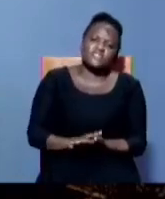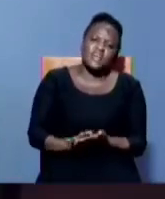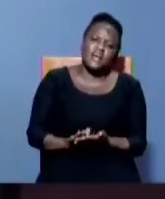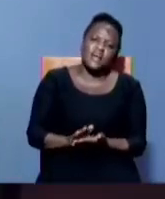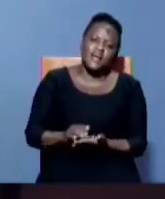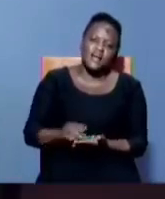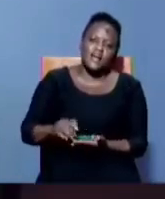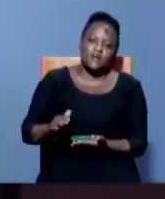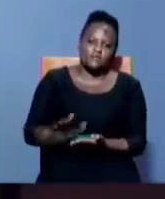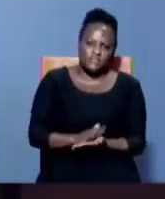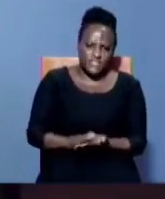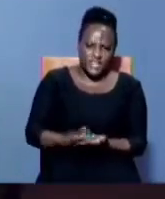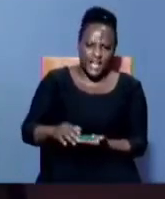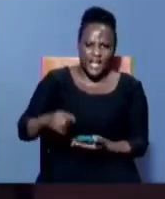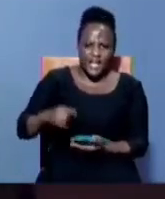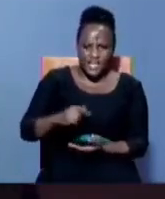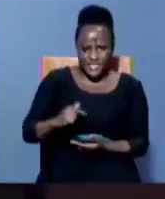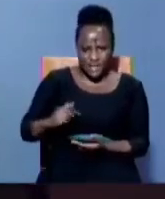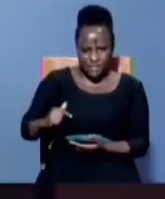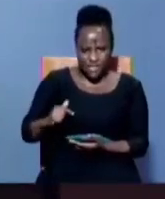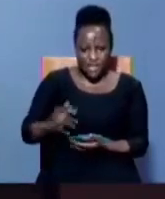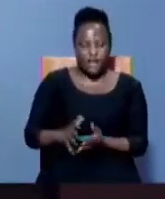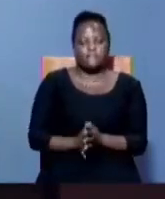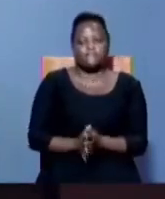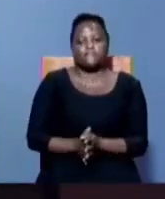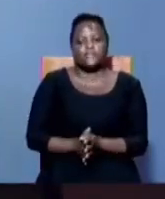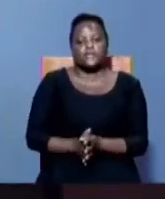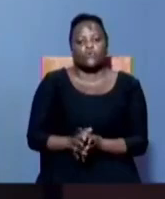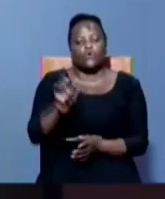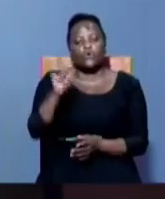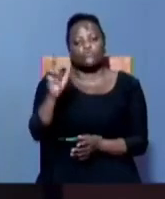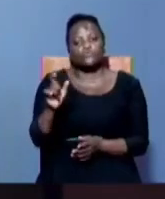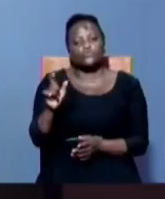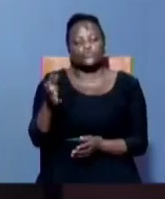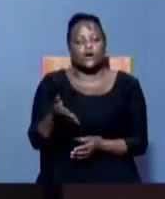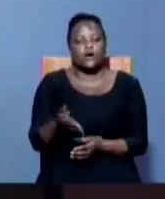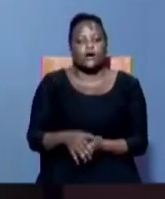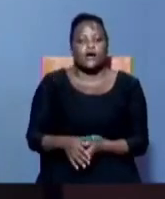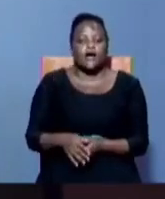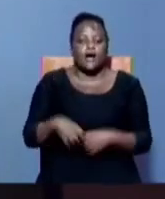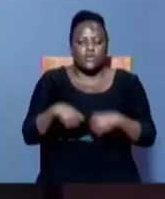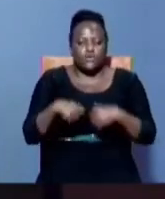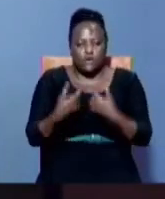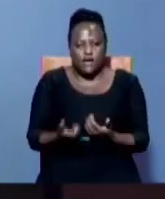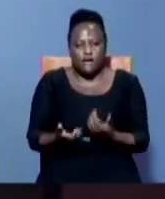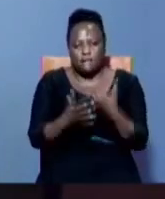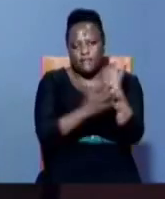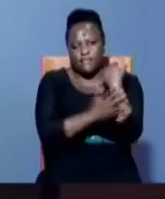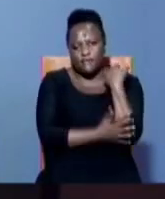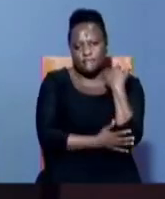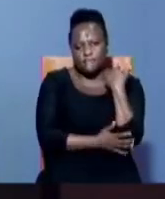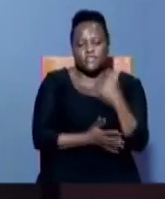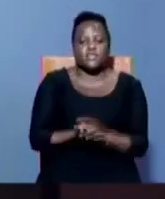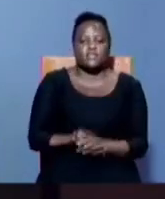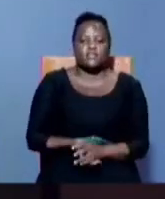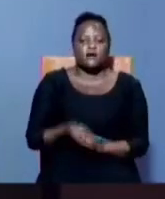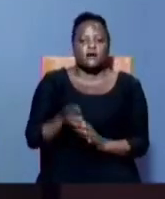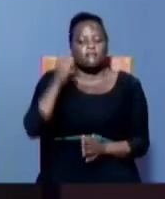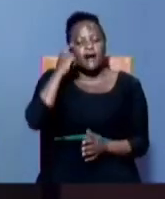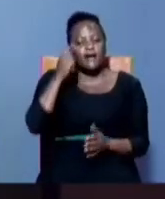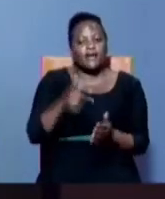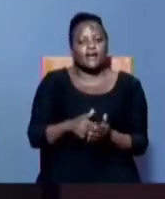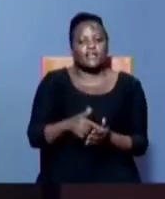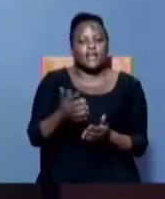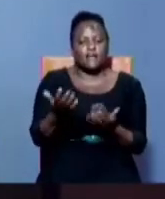nikaeleza ya kwamba mtu akiungama dhambi anapata tamko la kisheria, amehesabiwa haki kwa imani. Lakini haimaanishi ya